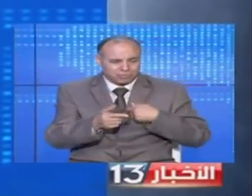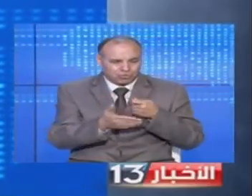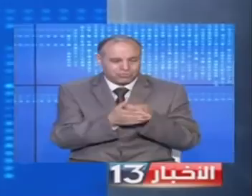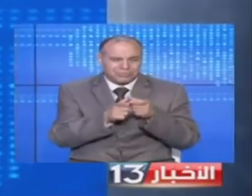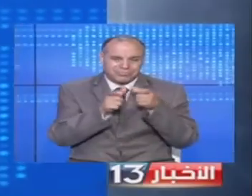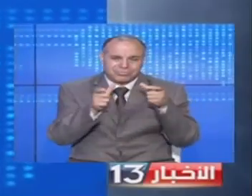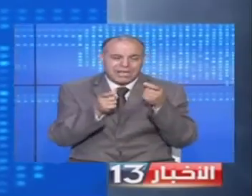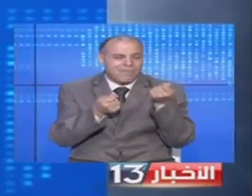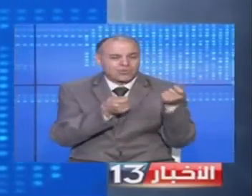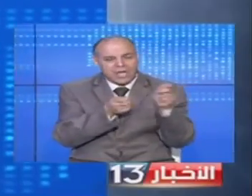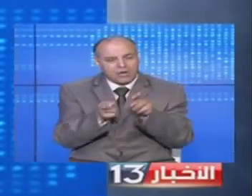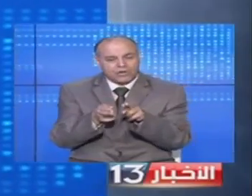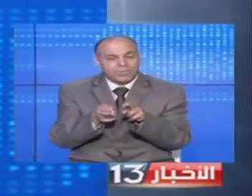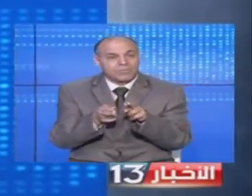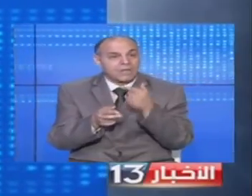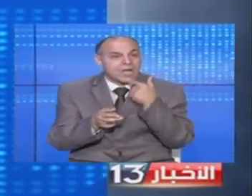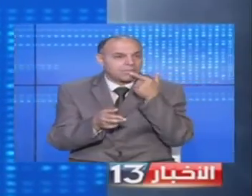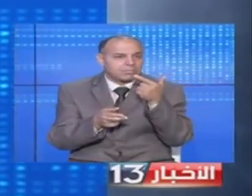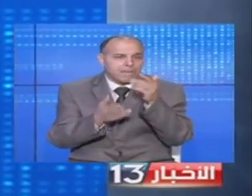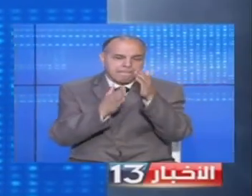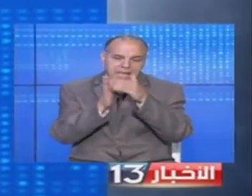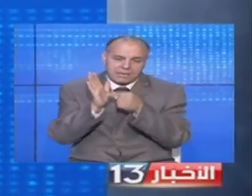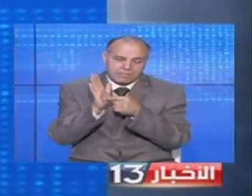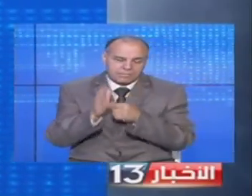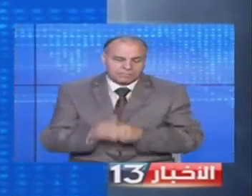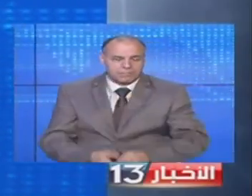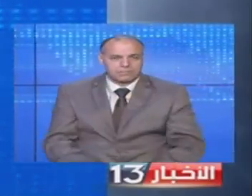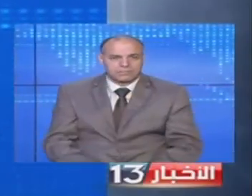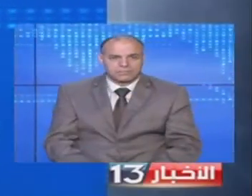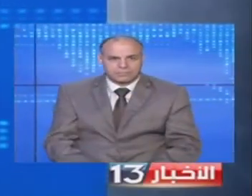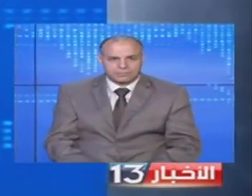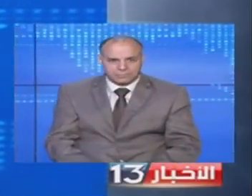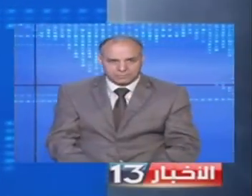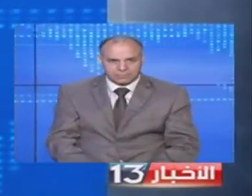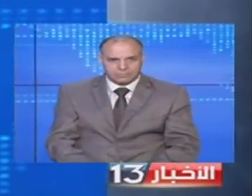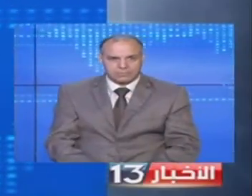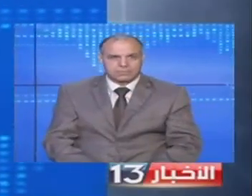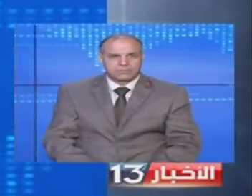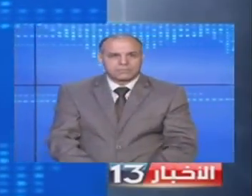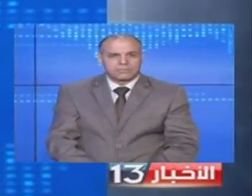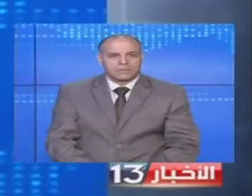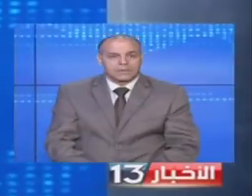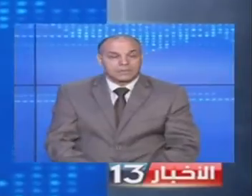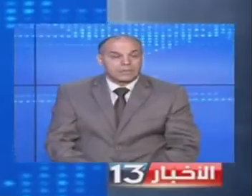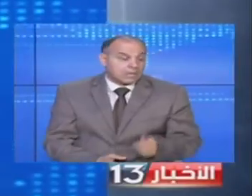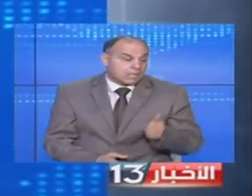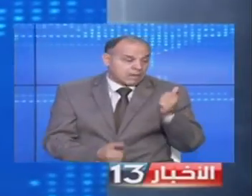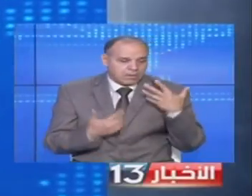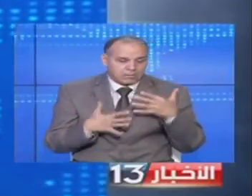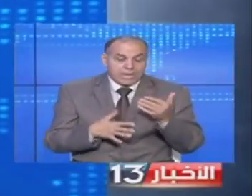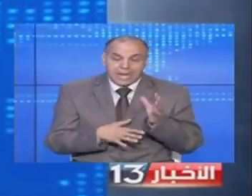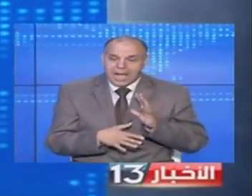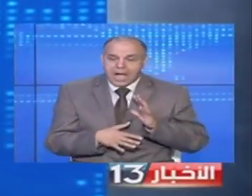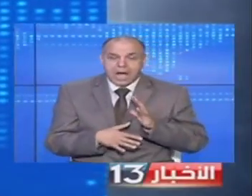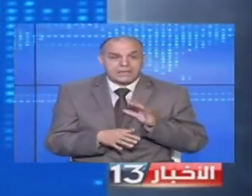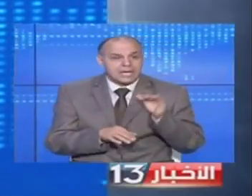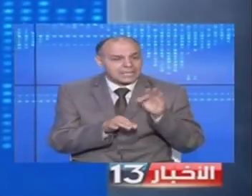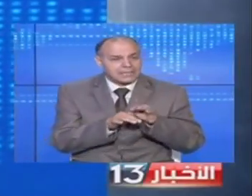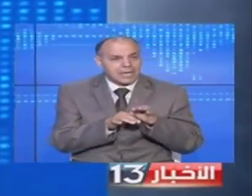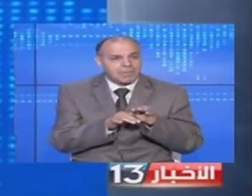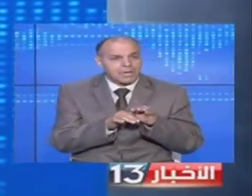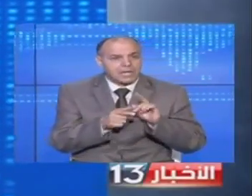المؤسسات الماليه وفق البيان انه تم امس الاحد انتخاب